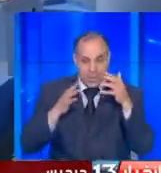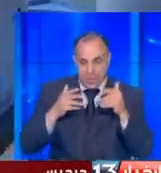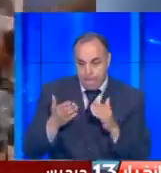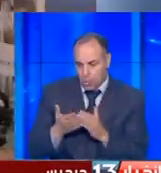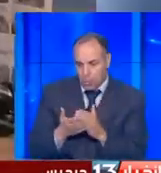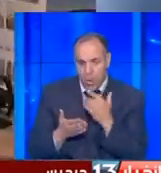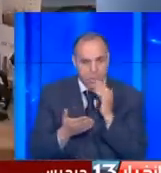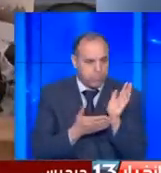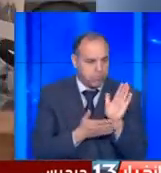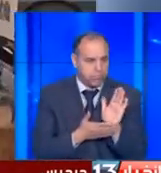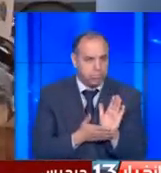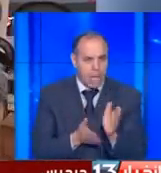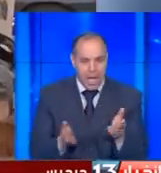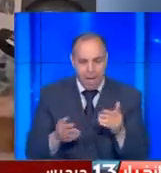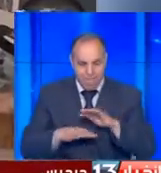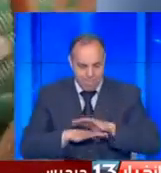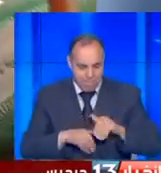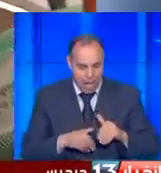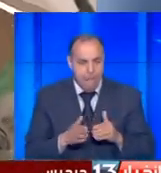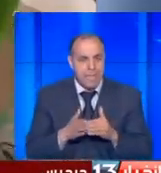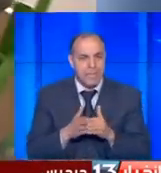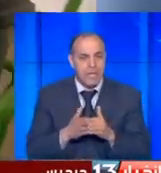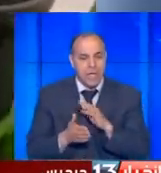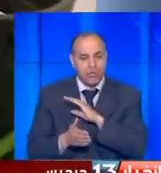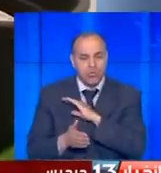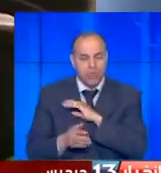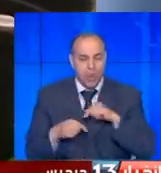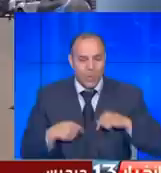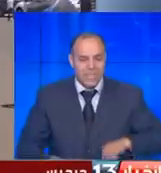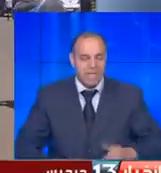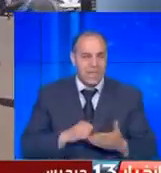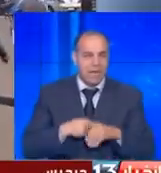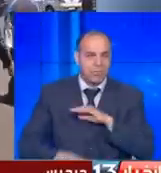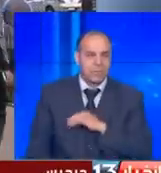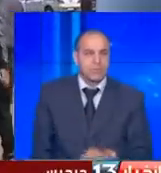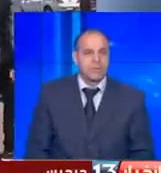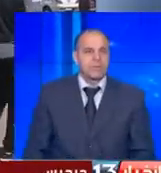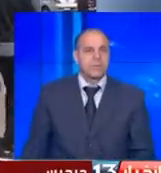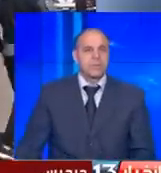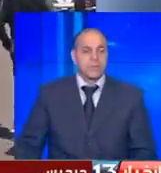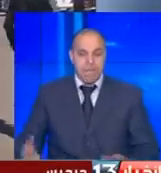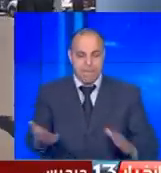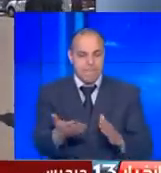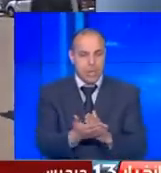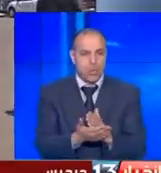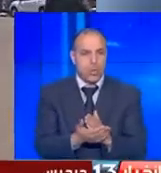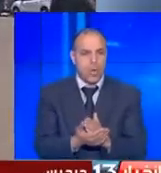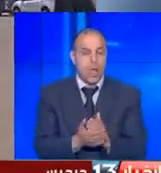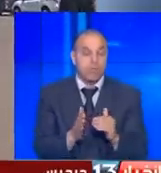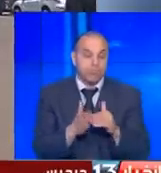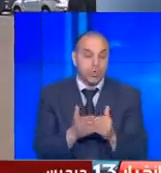المشروع تم عرضها في ورشة ختامية بالميناء تحت إشراف وزير الفلاحة. مشروعنا هو يهدف إلى خلق